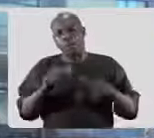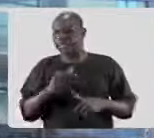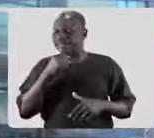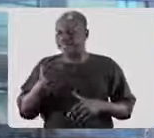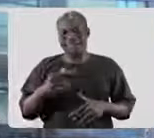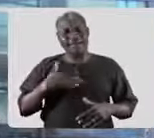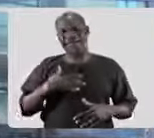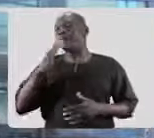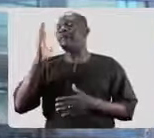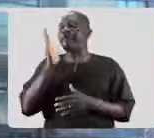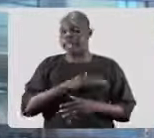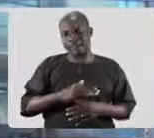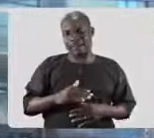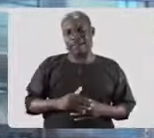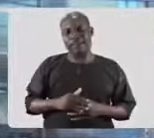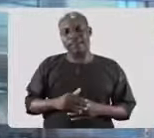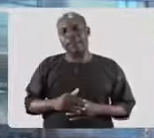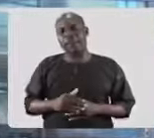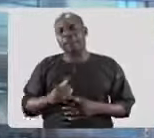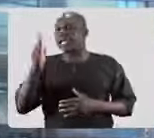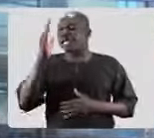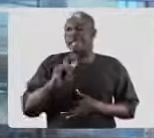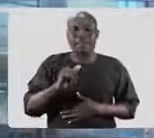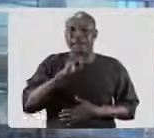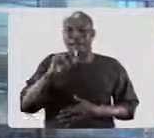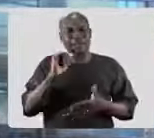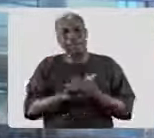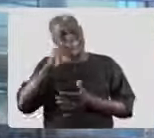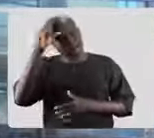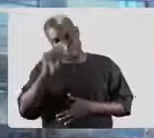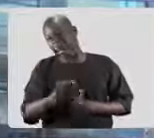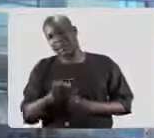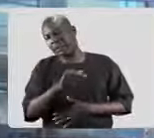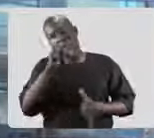omu hon. Isan se. Sana wo omu nim se Lucky Dube mpo.